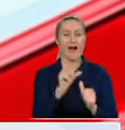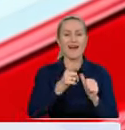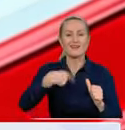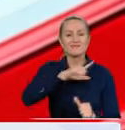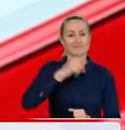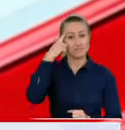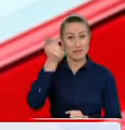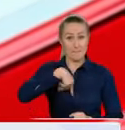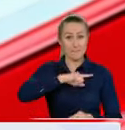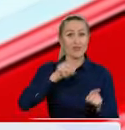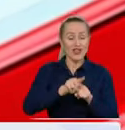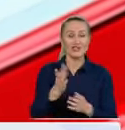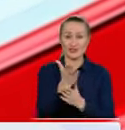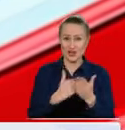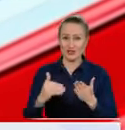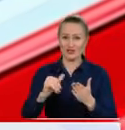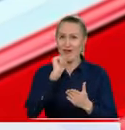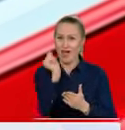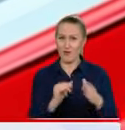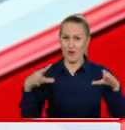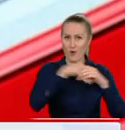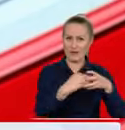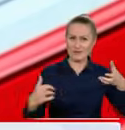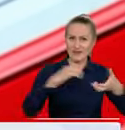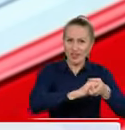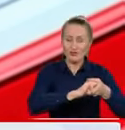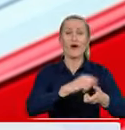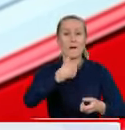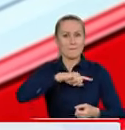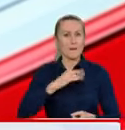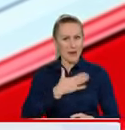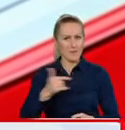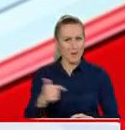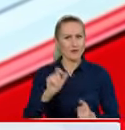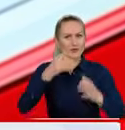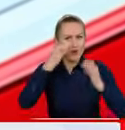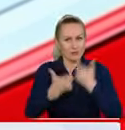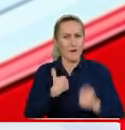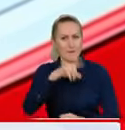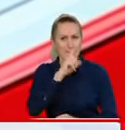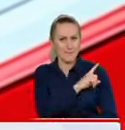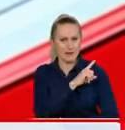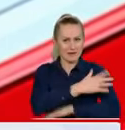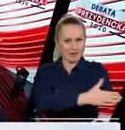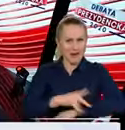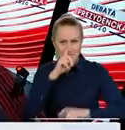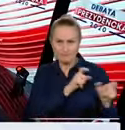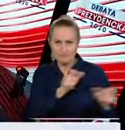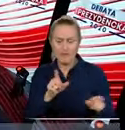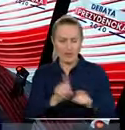częścią Zjednoczonej Europy i mamy w niej swoje obowiązki, które bardzo dobrze wykonujemy. Pomagamy strzec granic i będziemy pomagali strzec granic